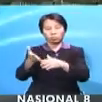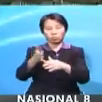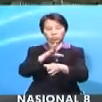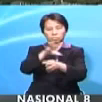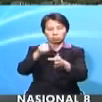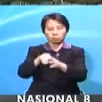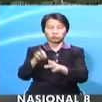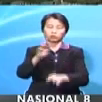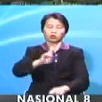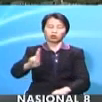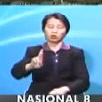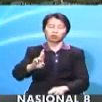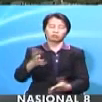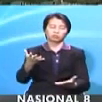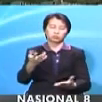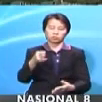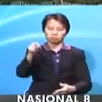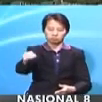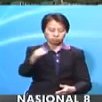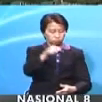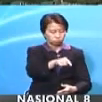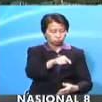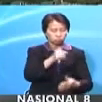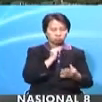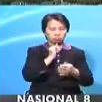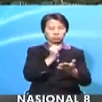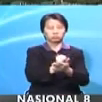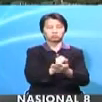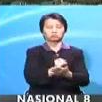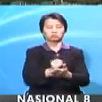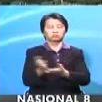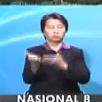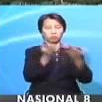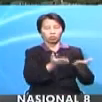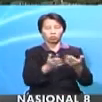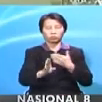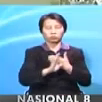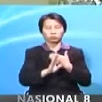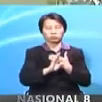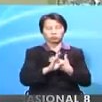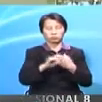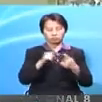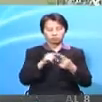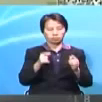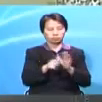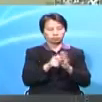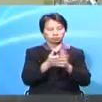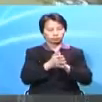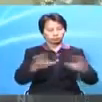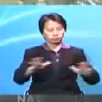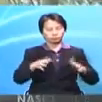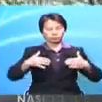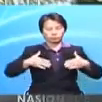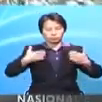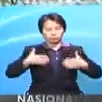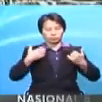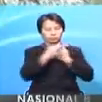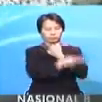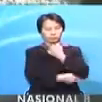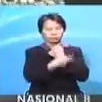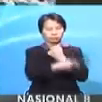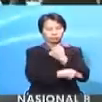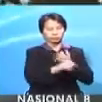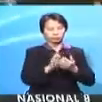termasuk agama kedua-dua bentuk ekstremisma ini membawa ancaman kepada keselamatan dan kesejahteraan negara